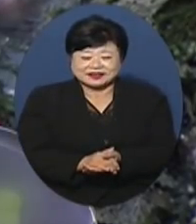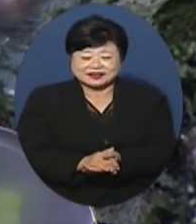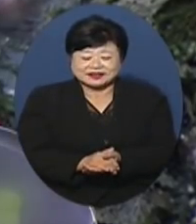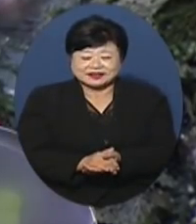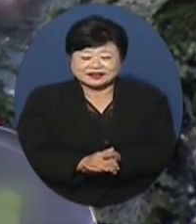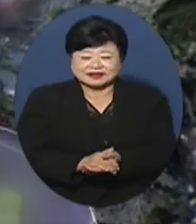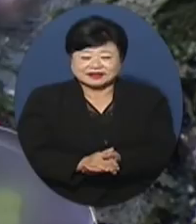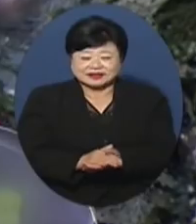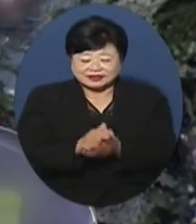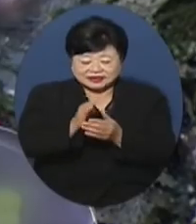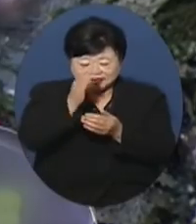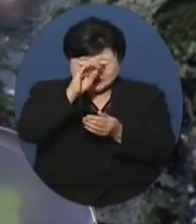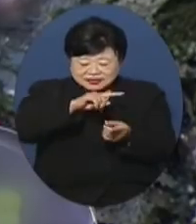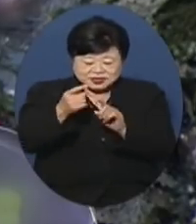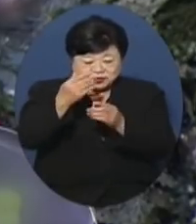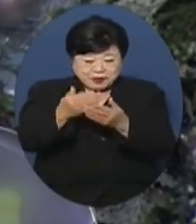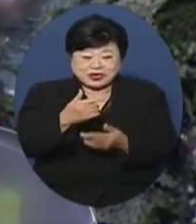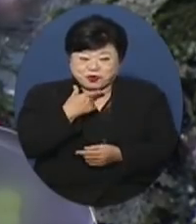치료받기를 원하고 계시기 때문에